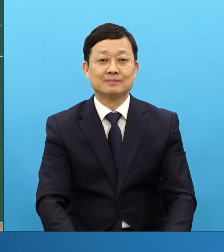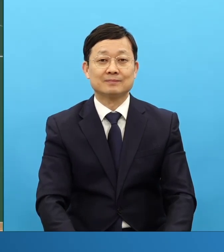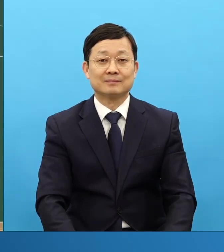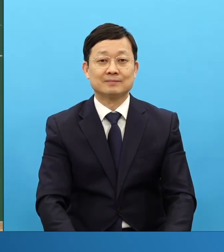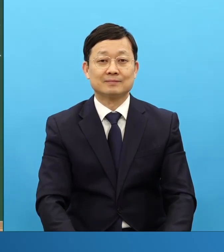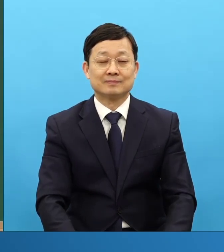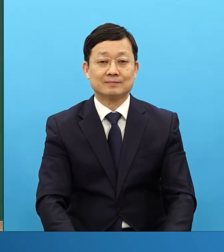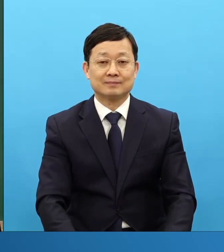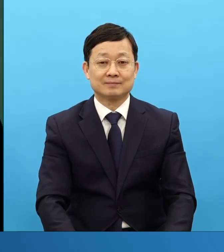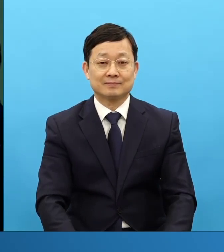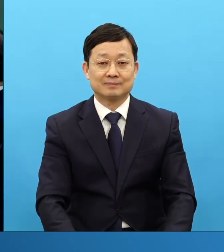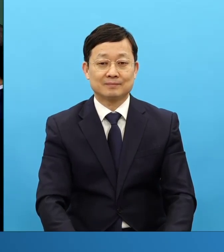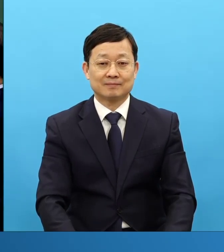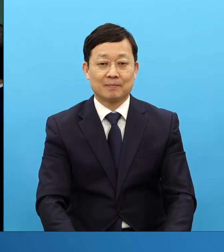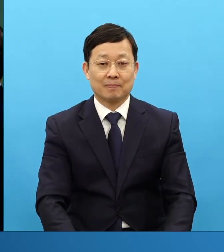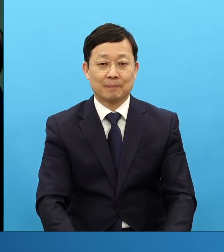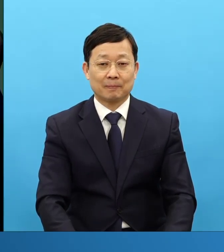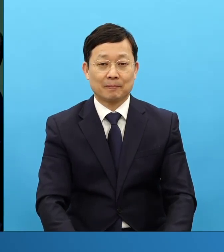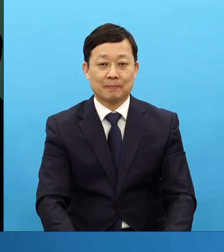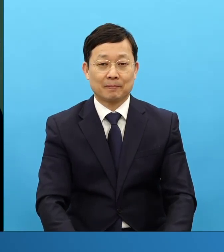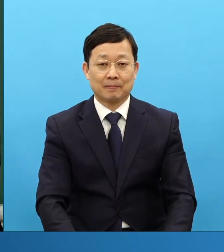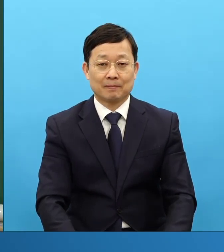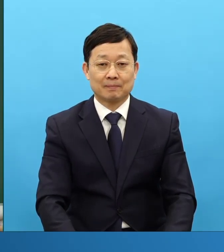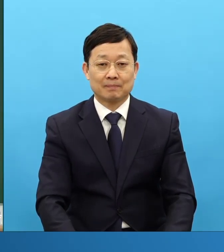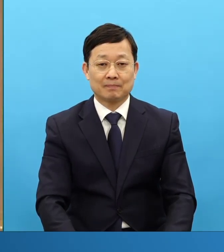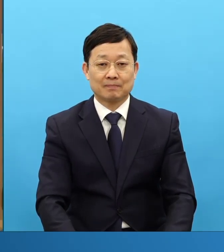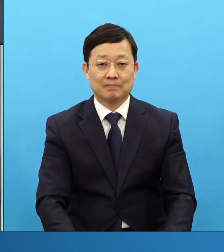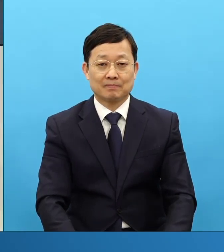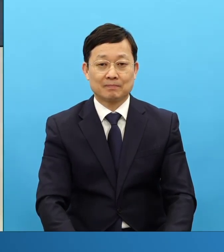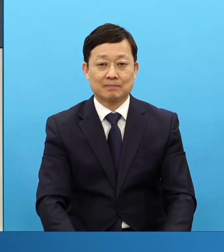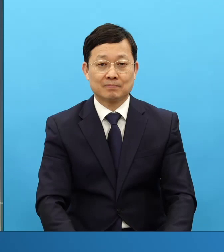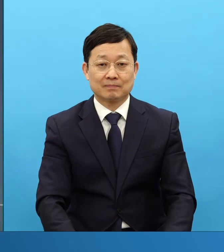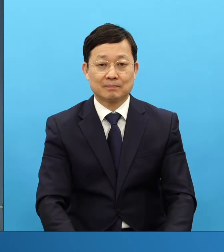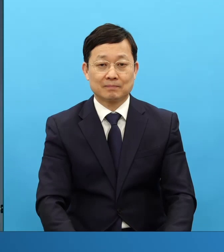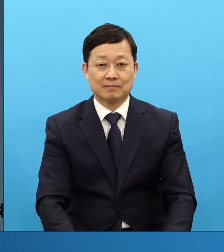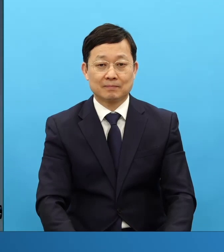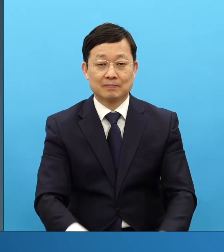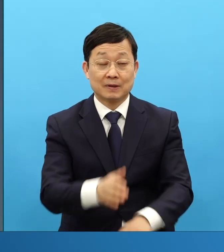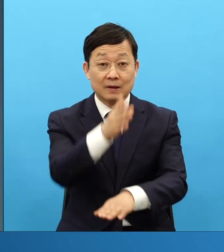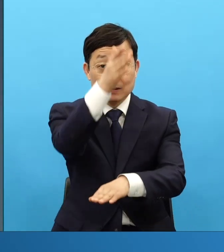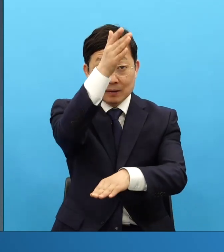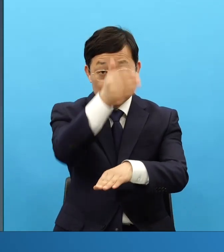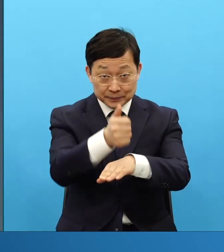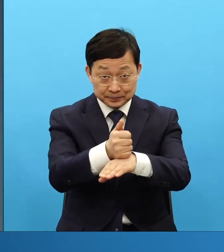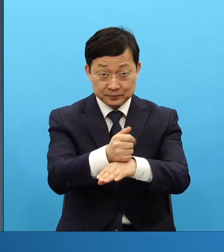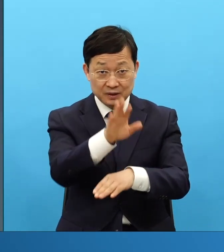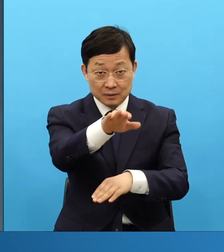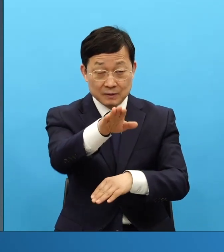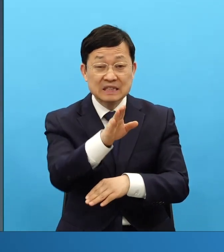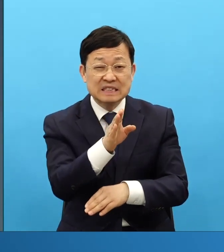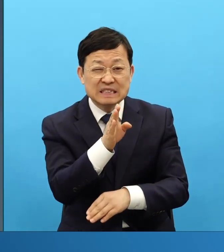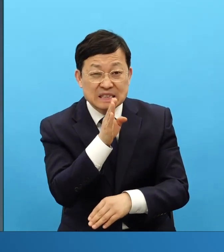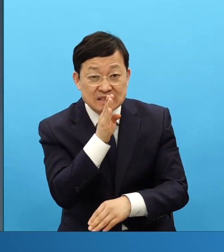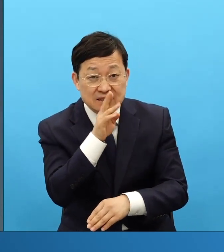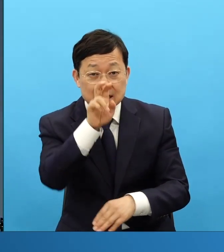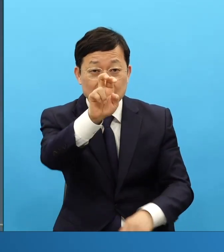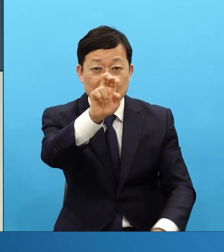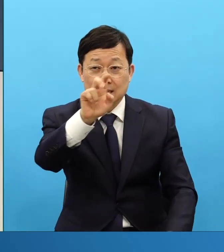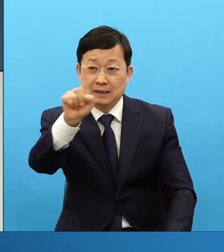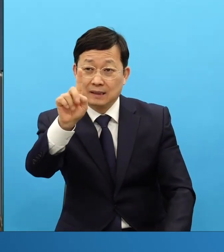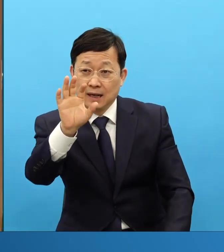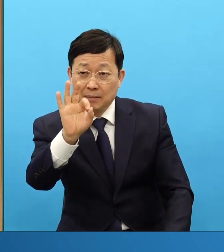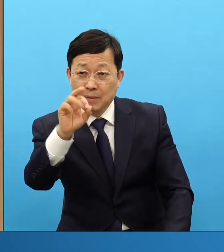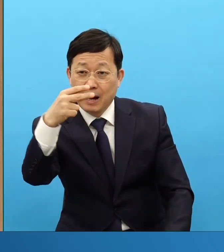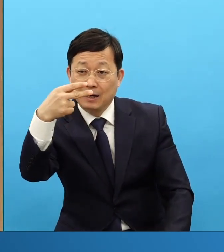나중에 렘넌트에게 좀 얘기합니다만은 실제 망대를 어떻게 Later on, 만듭니까? I'll speak more about this to the remnant, but how do you actually build this partisan?